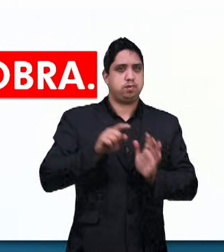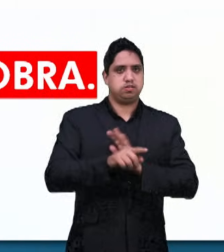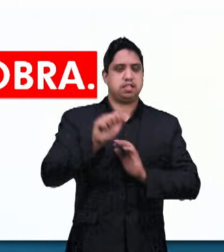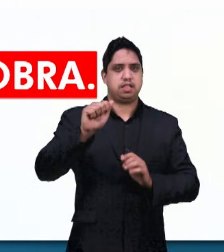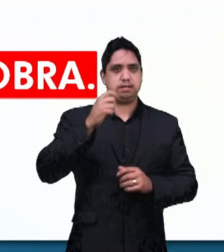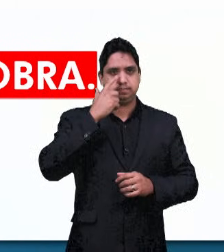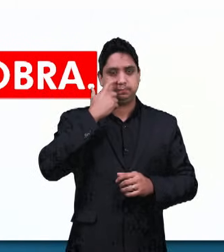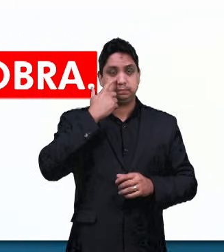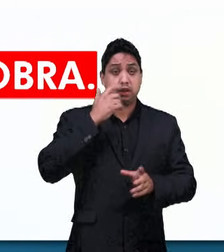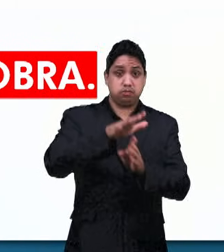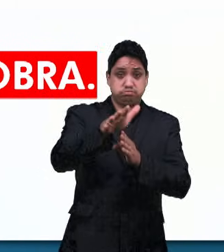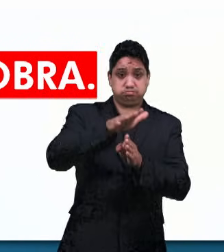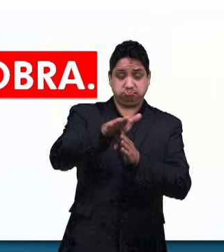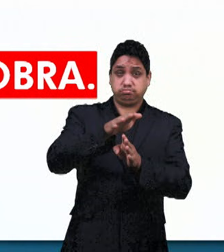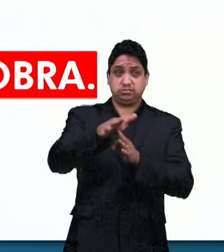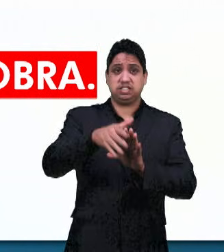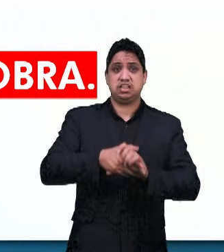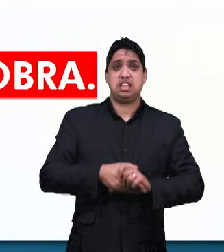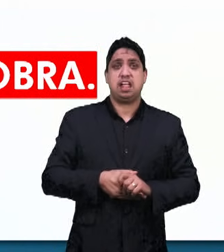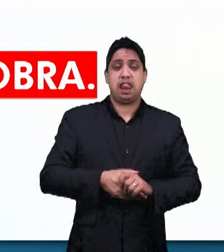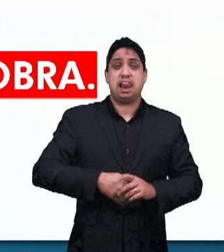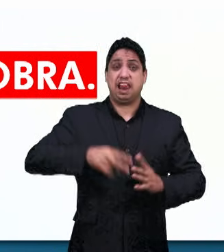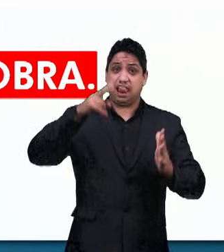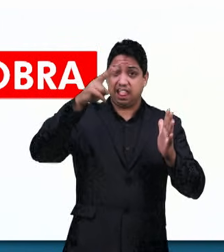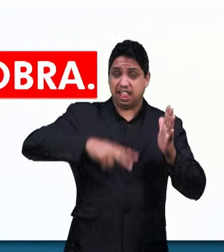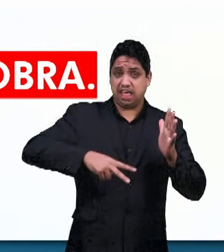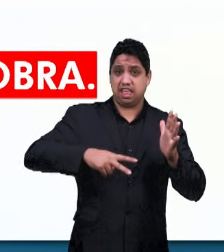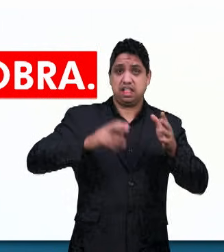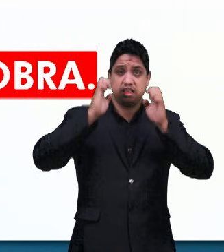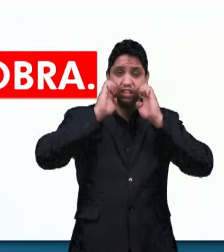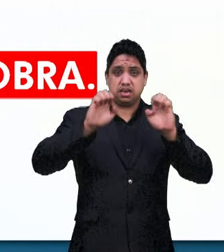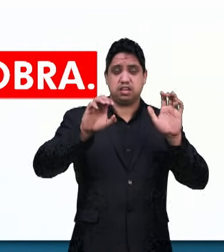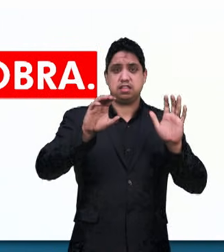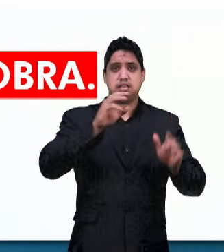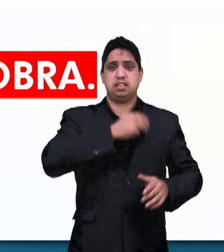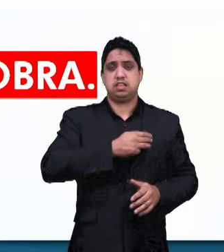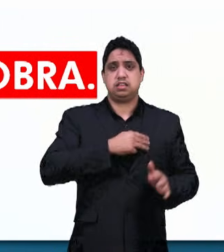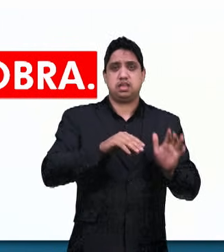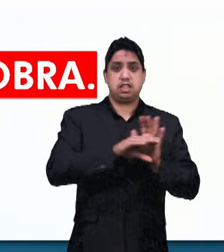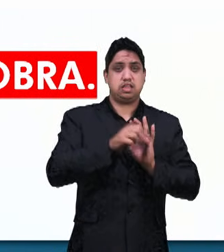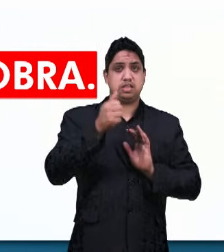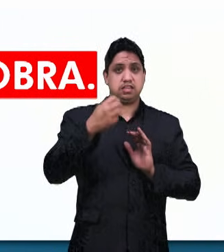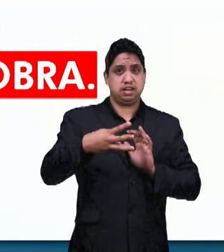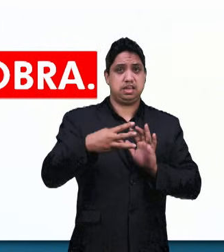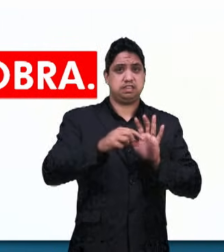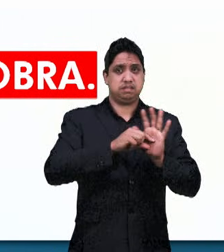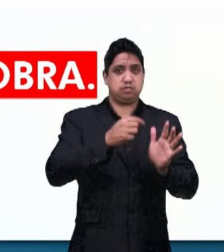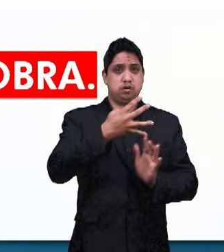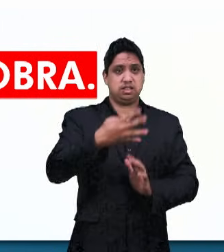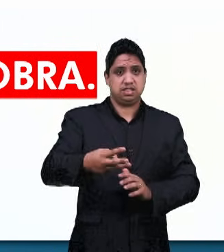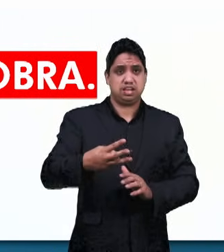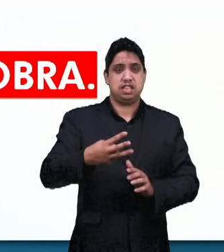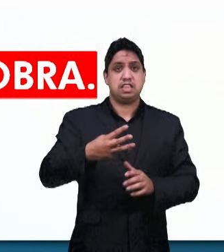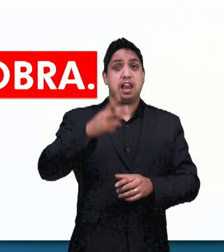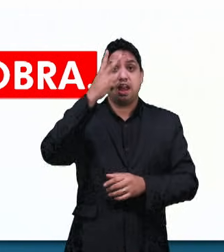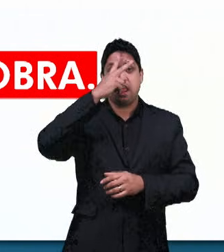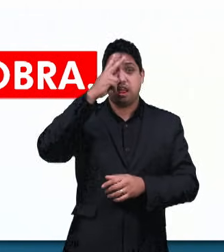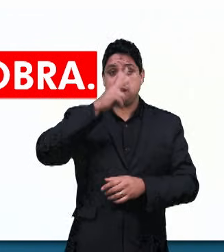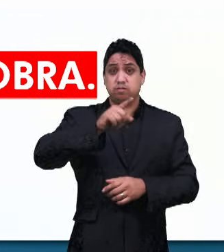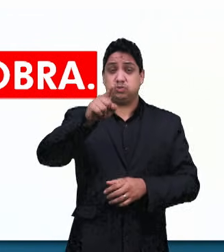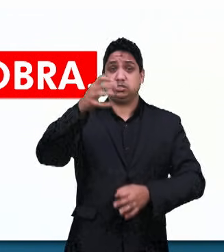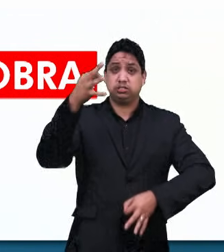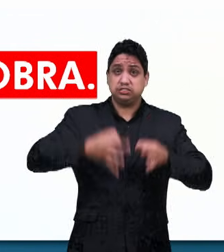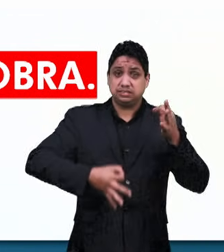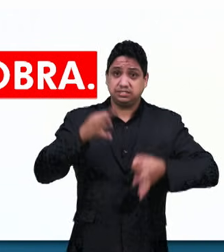B. Maintenant, nous avons une recommandation. Le passage de Thiers a parlé sur ça. Quelles sont? Lisez l'évangile de Matthieu,